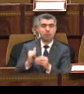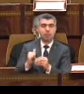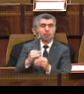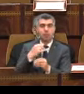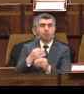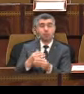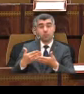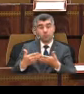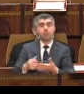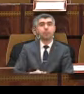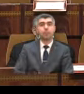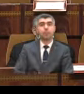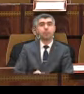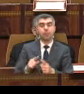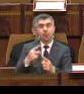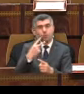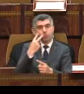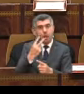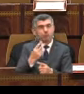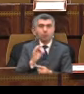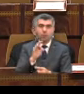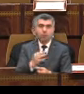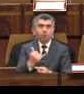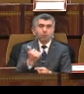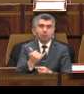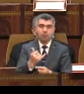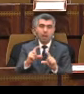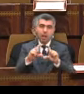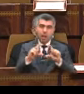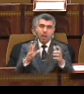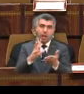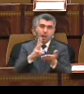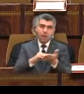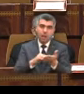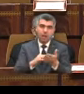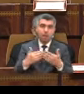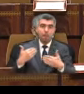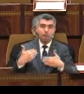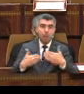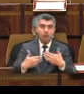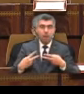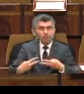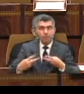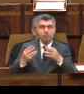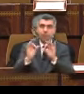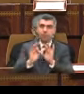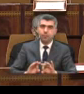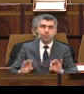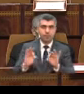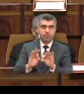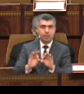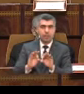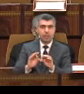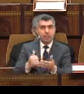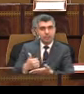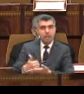السيده الوزيره عندنا ملاحظات. البطاقه ديال الاعاقه لحد الان مازال ما خرجتش. الدعم